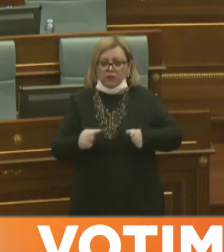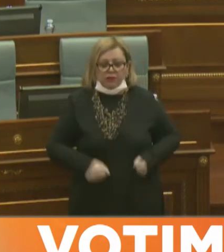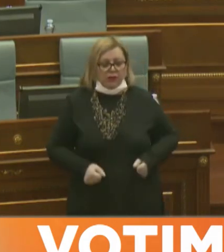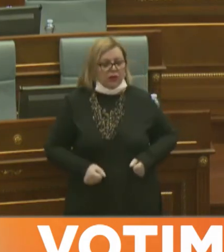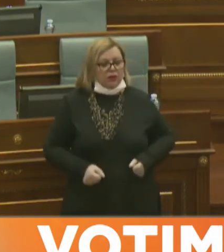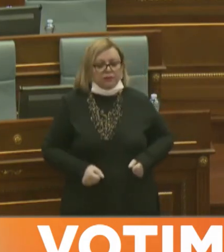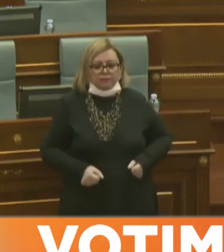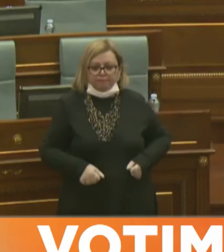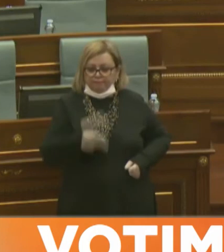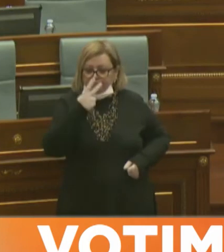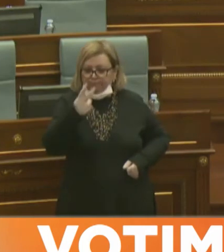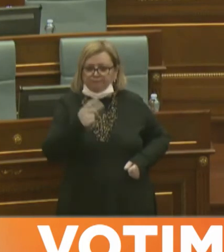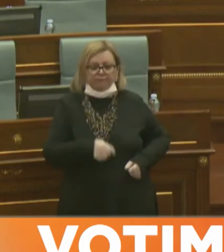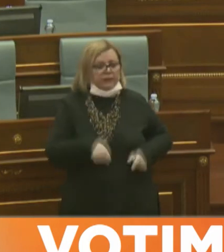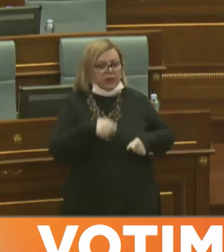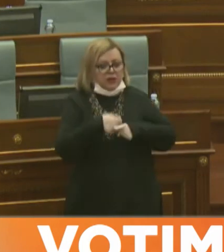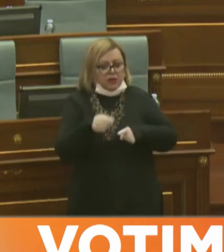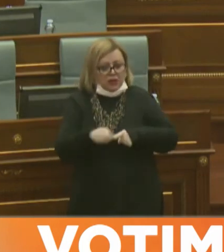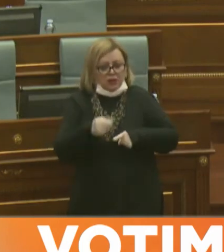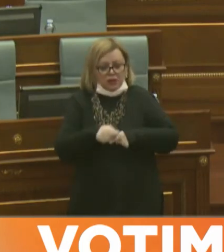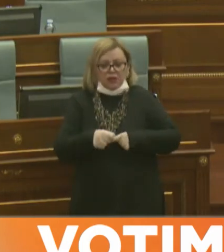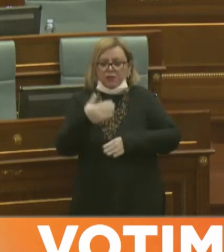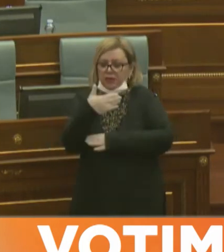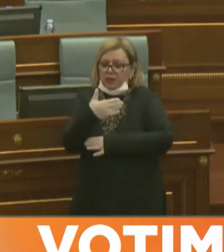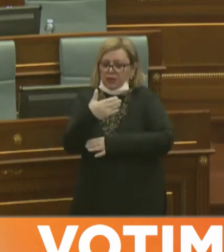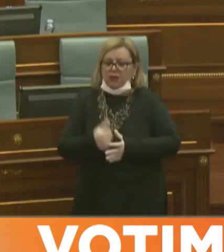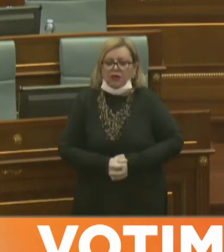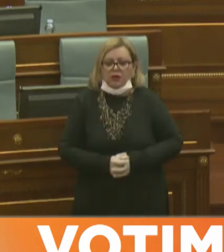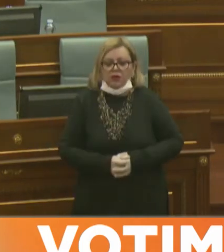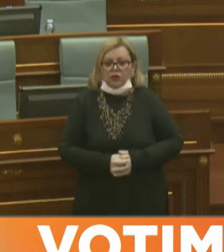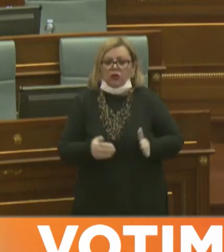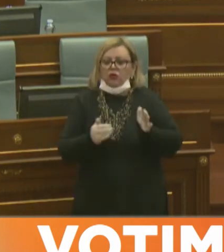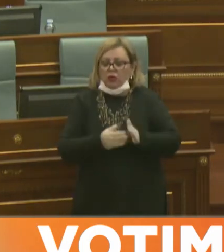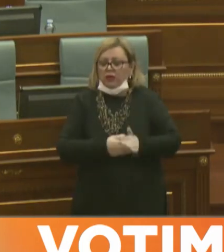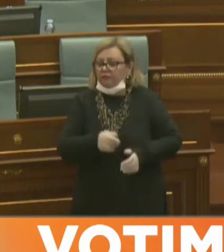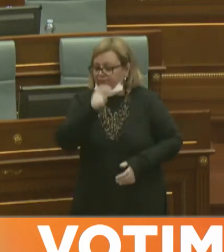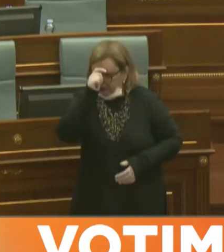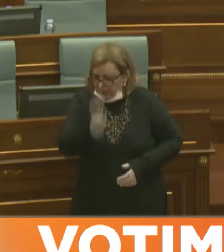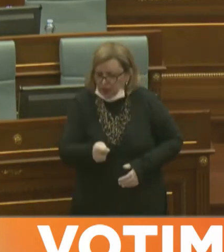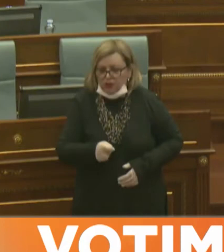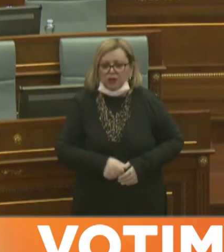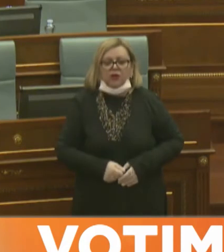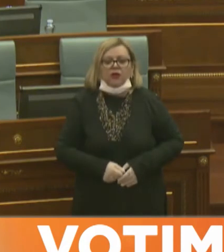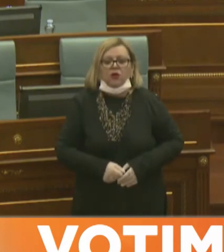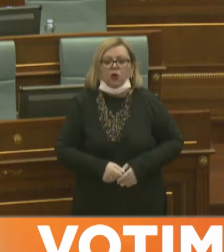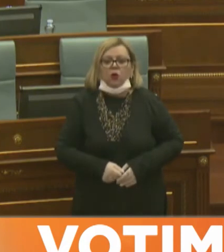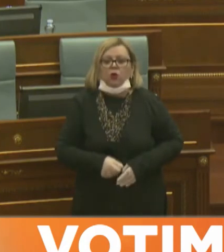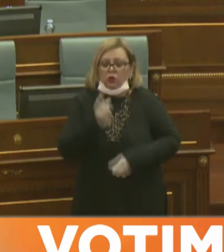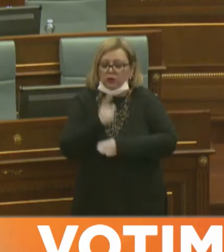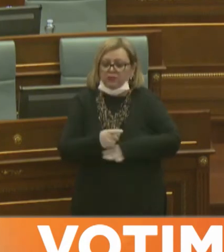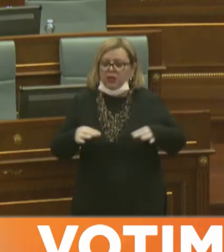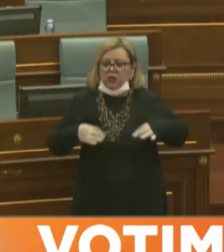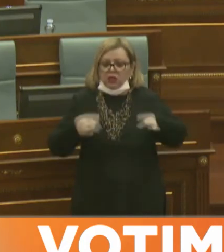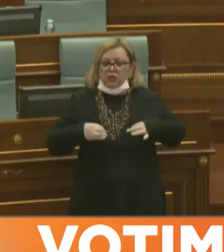Prandaj do të ndërmerren masa që të normalizohet funksionimi i bizneseve, por duke respektuar udhëzimet shëndetësore që të parandalohet